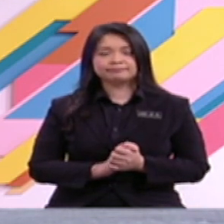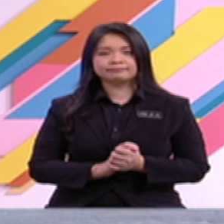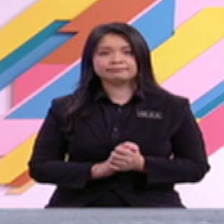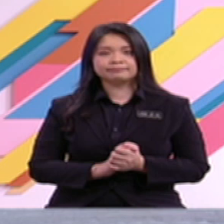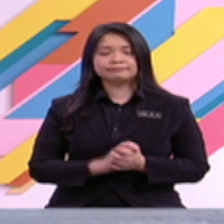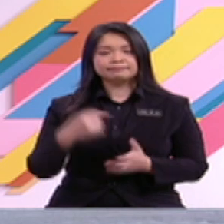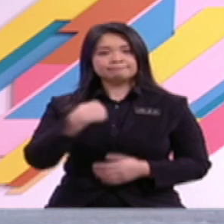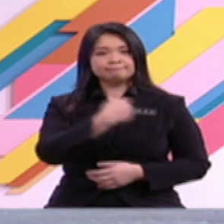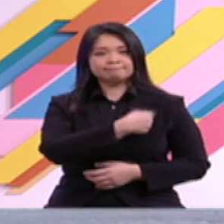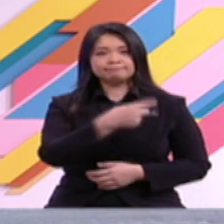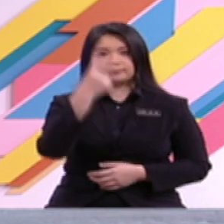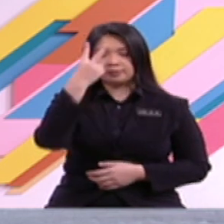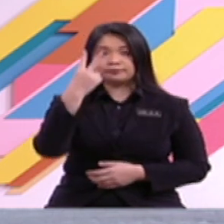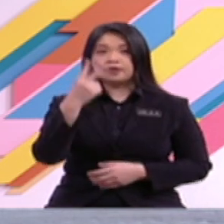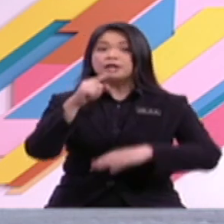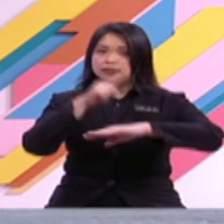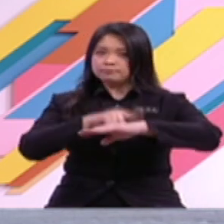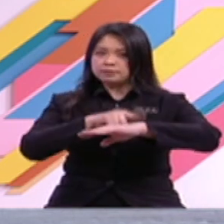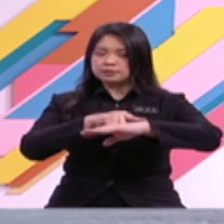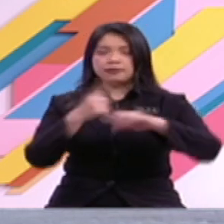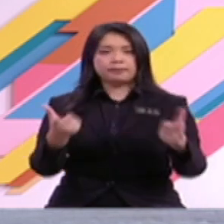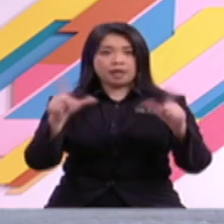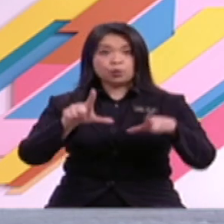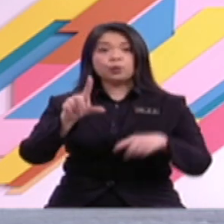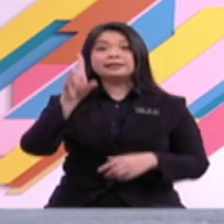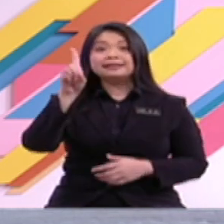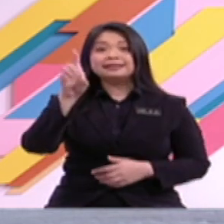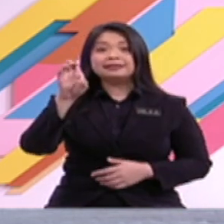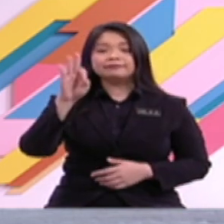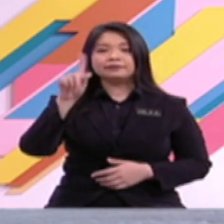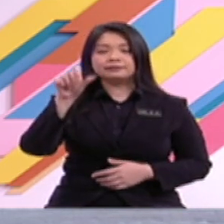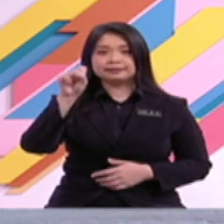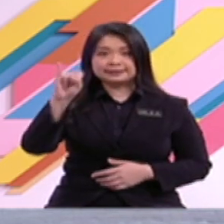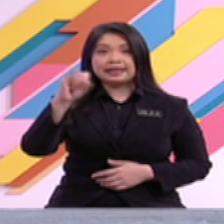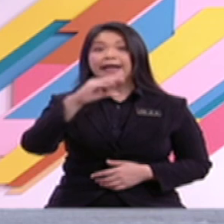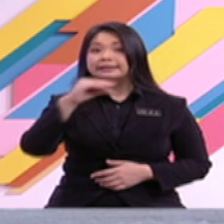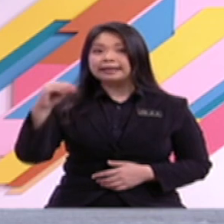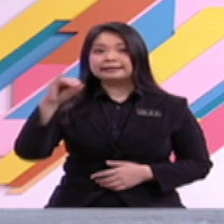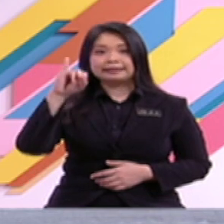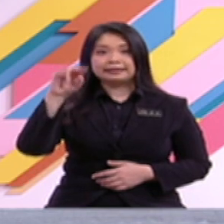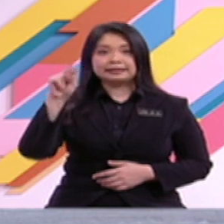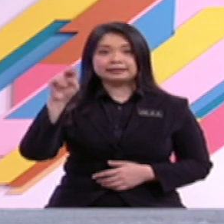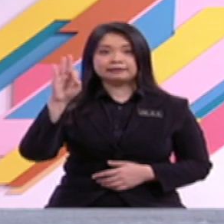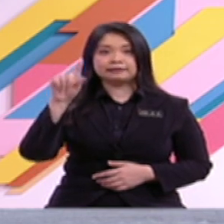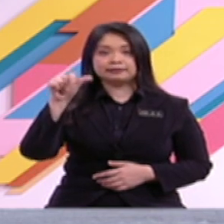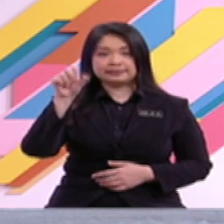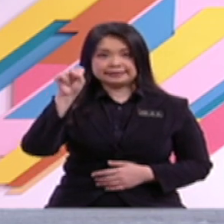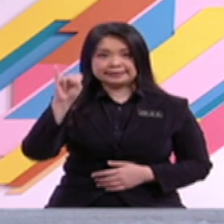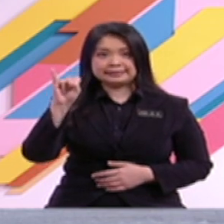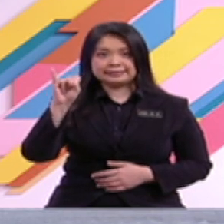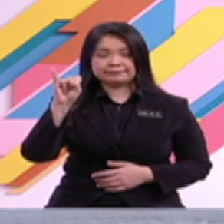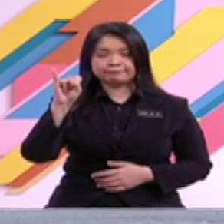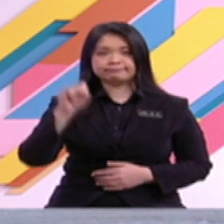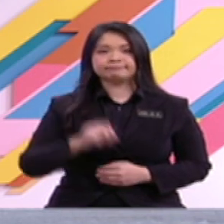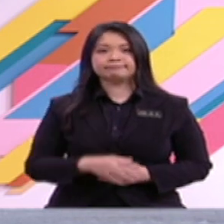kita tengok cuma sebelahku deflasi enggak juga cuma sebelahku inflasi Baik